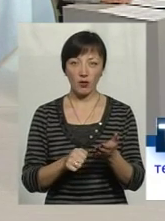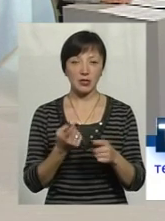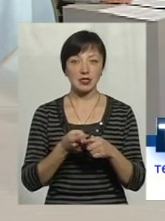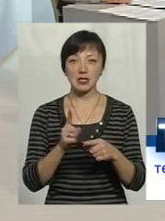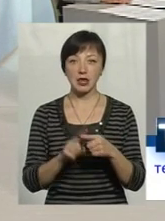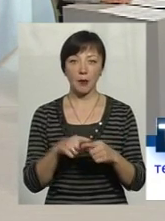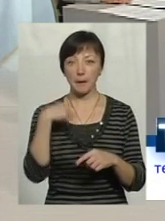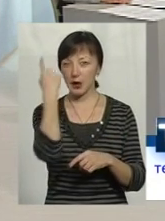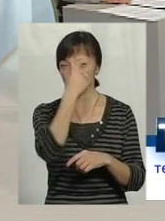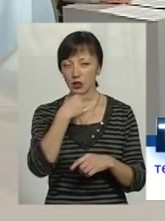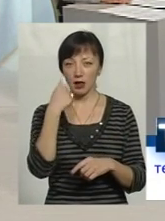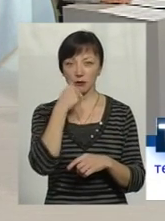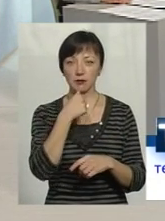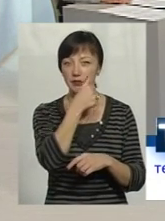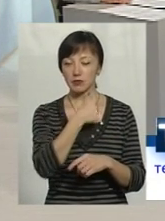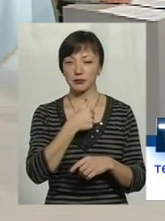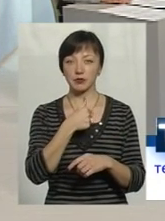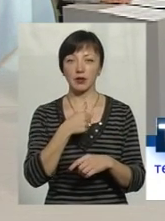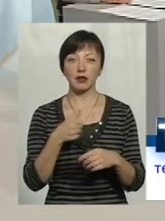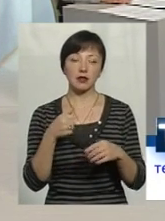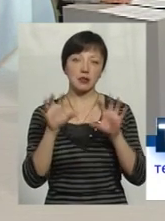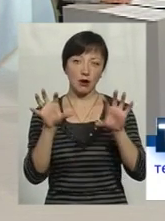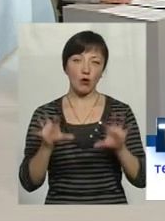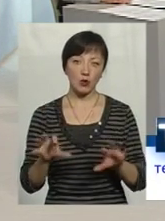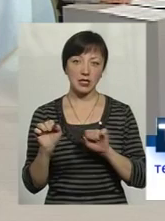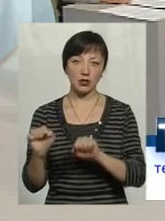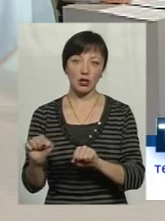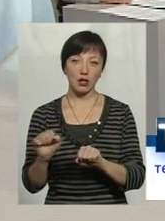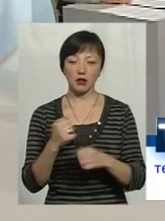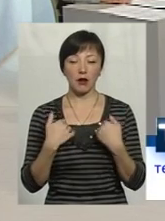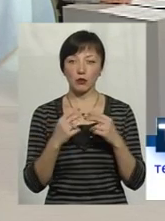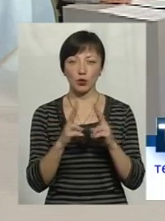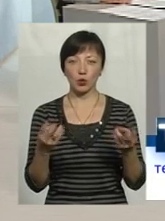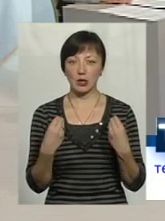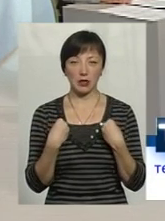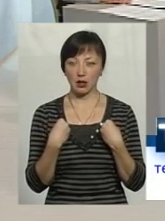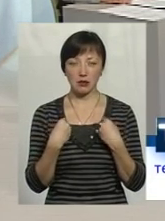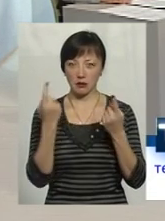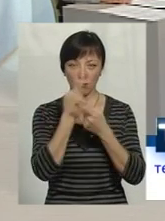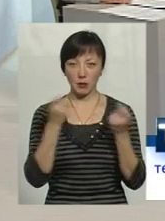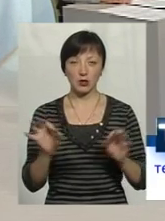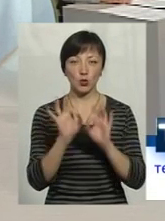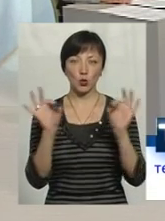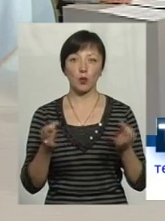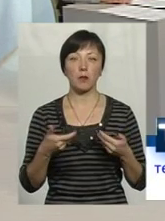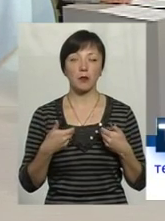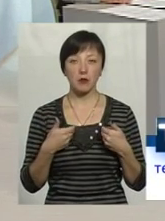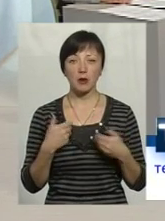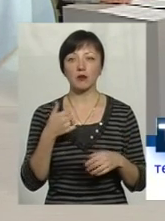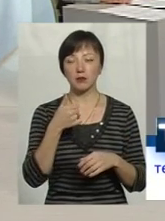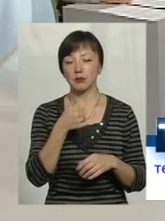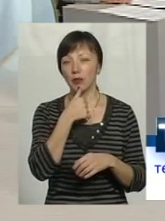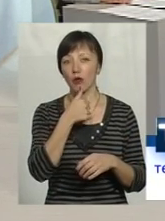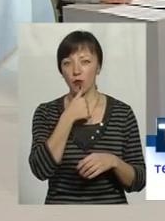це персональна інформація, є закон, який захищає, і нам ніхто не дасть інформацію, тому що ми вже